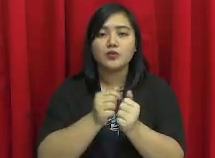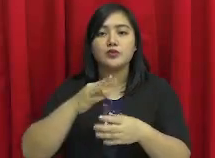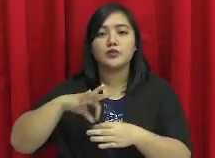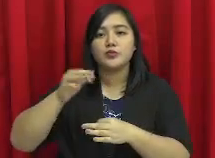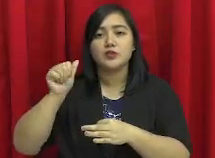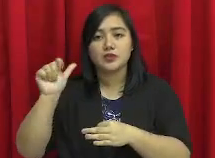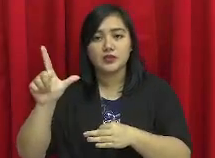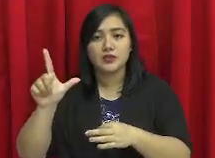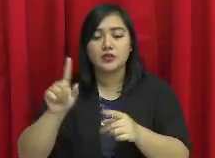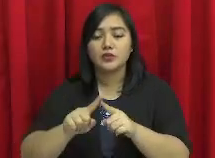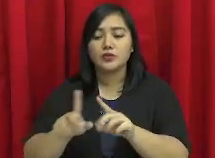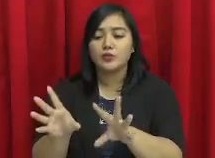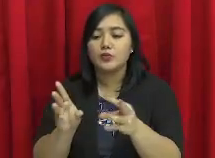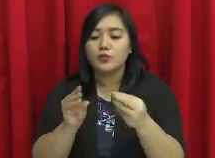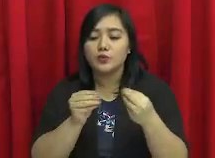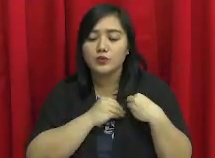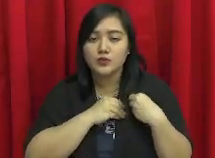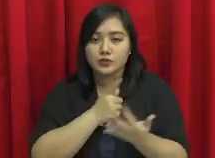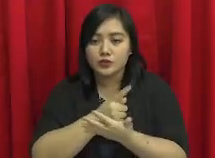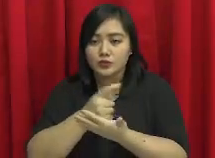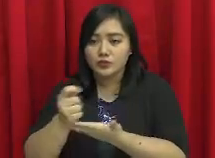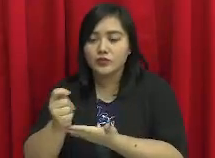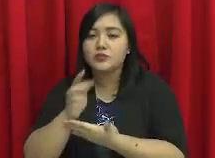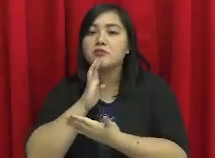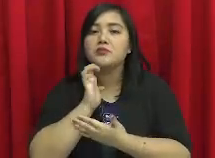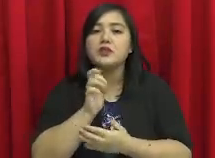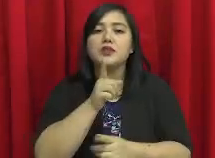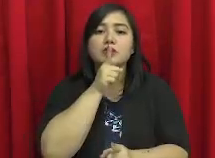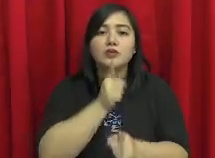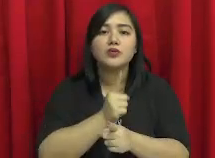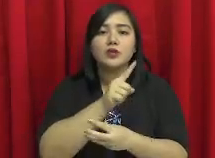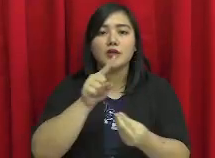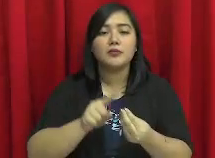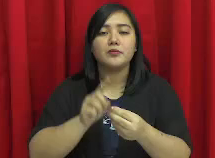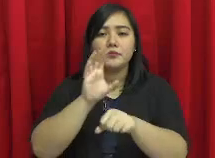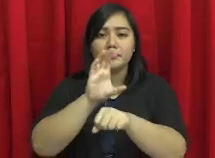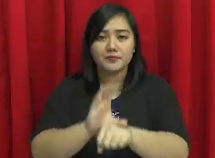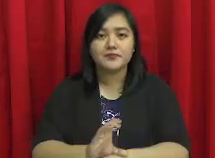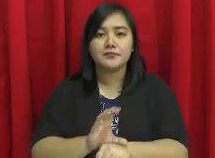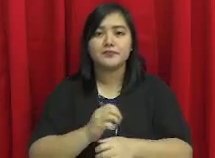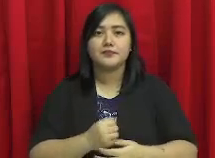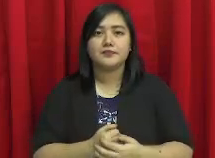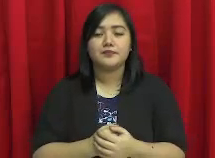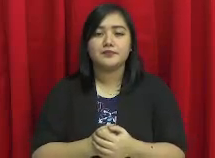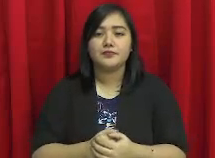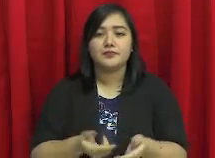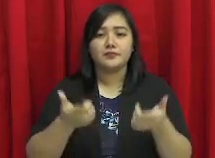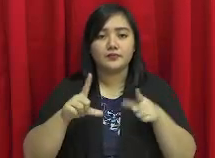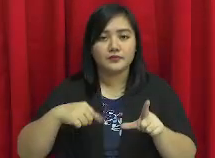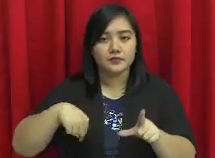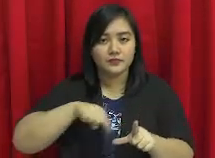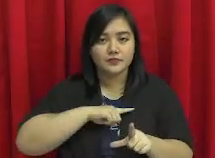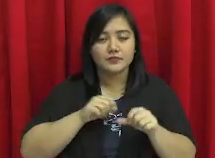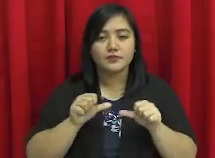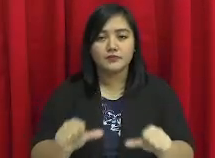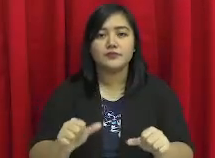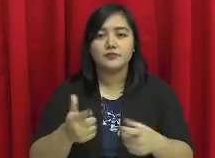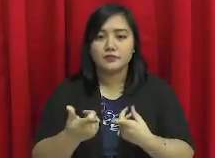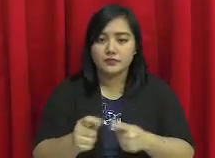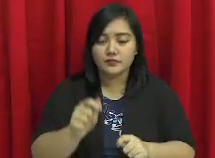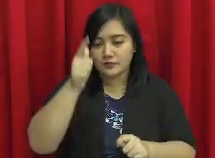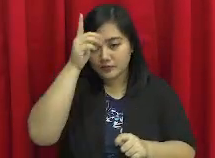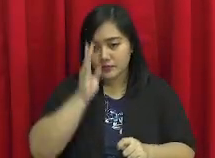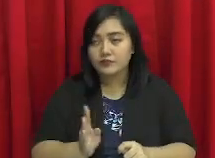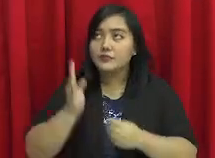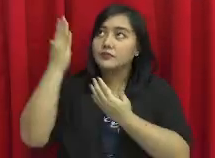accept the truth and be honest on our condition. Fathers, leaders of the home, let's continue to trust God, trust His Word,